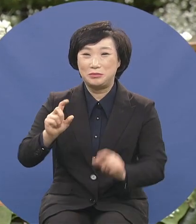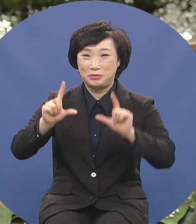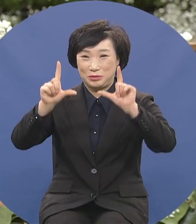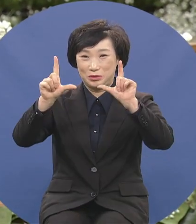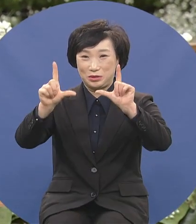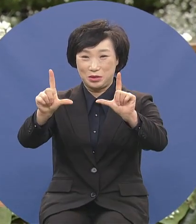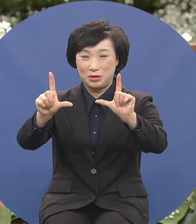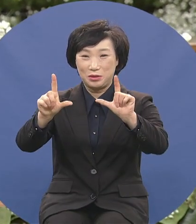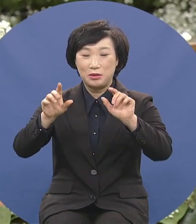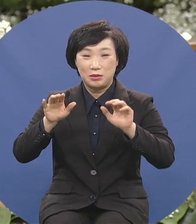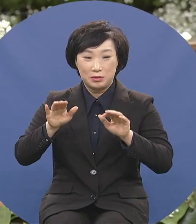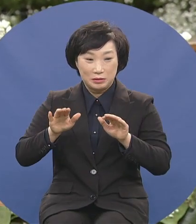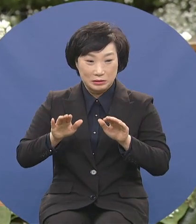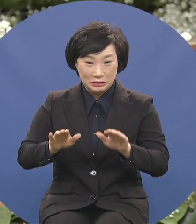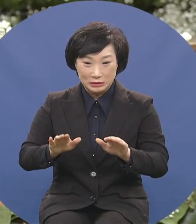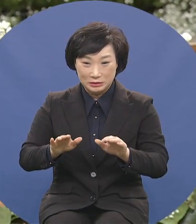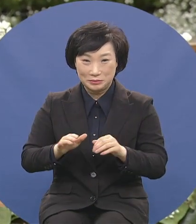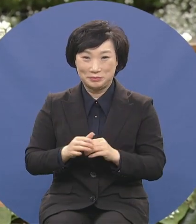2020년도를